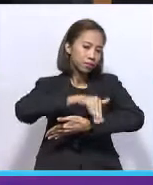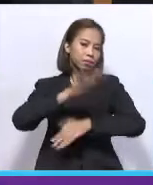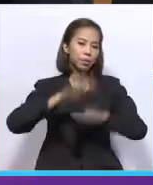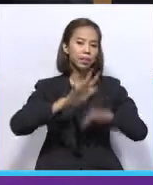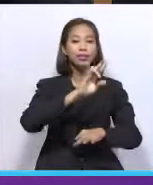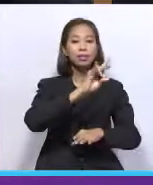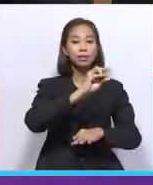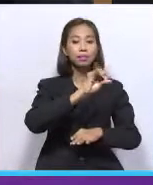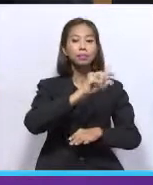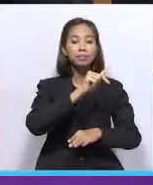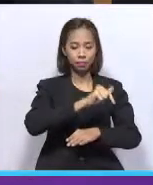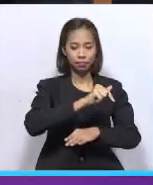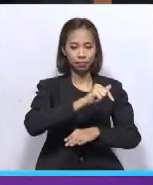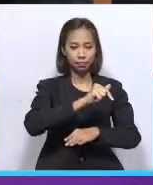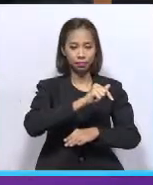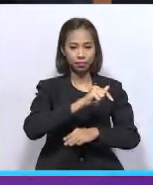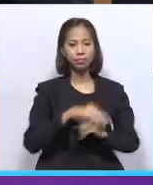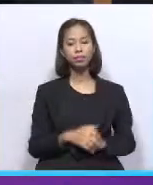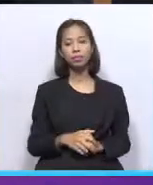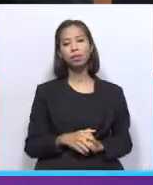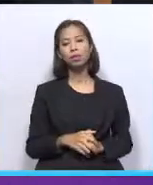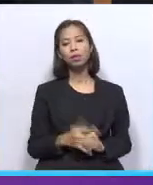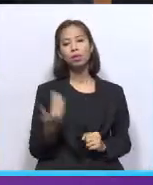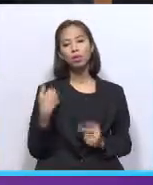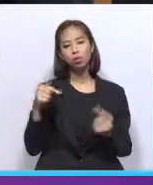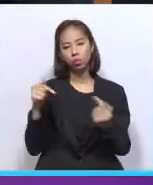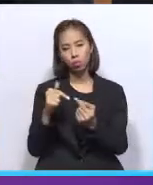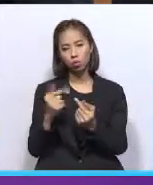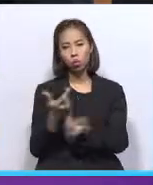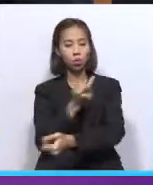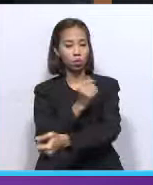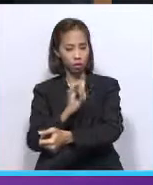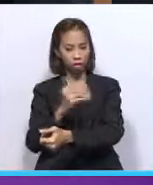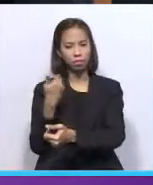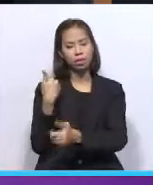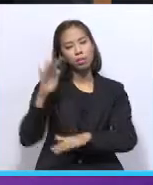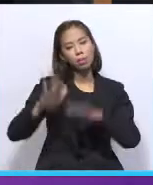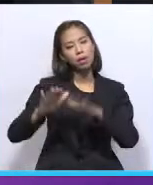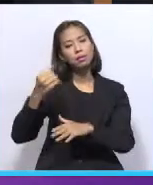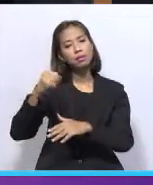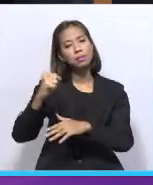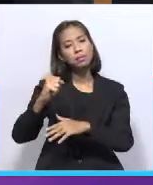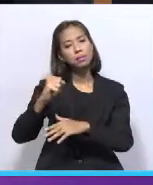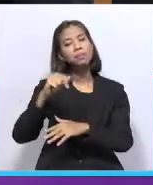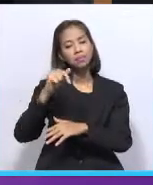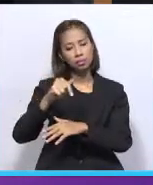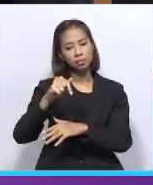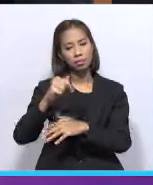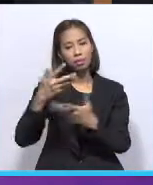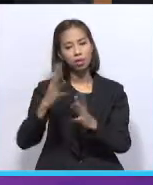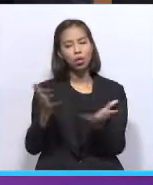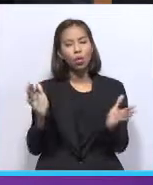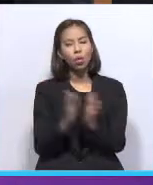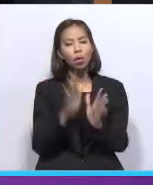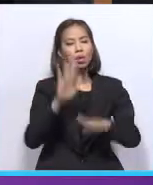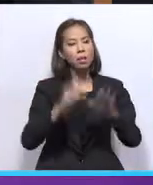70ลูกบาศก์เมตรต่อวินาทีแล้วก็ที่ท้ายเขื่อนพระราม6ที่พระนครศรีอยุธยาเนี่ยก็อยู่ไม่เกิน10ลูกบาศก์เมตรต่อวินาทีโดยรวมแล้วก็